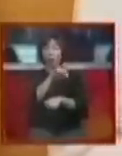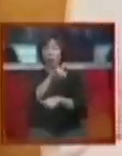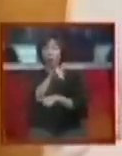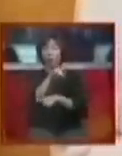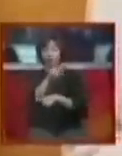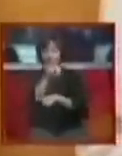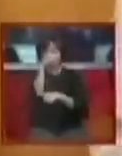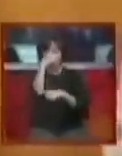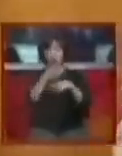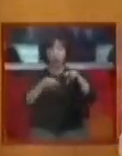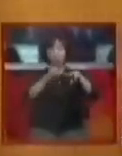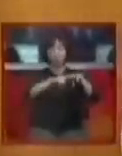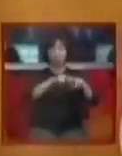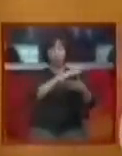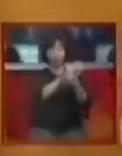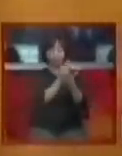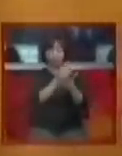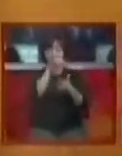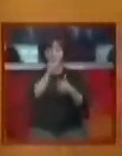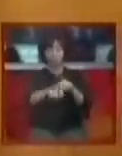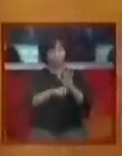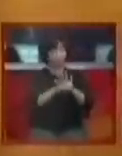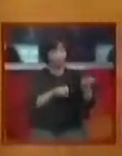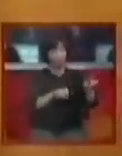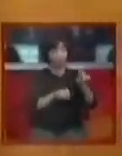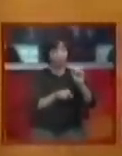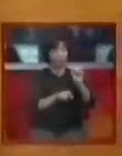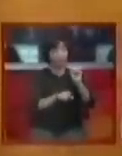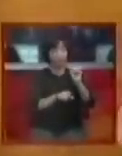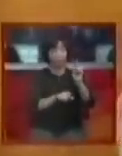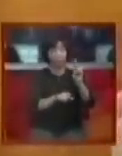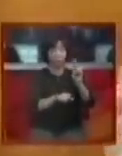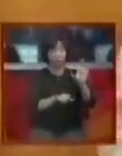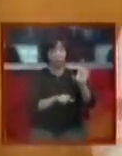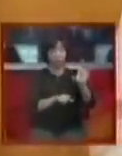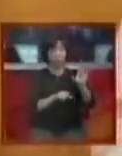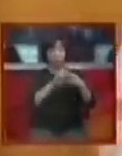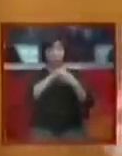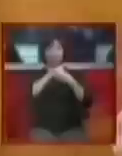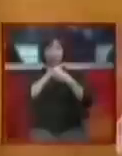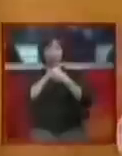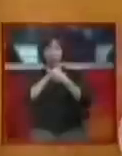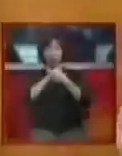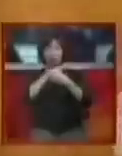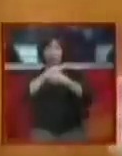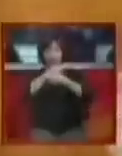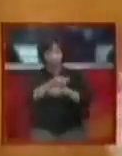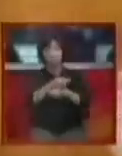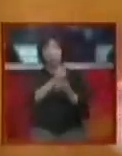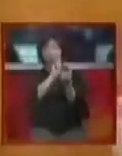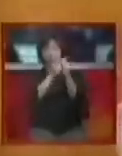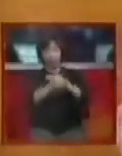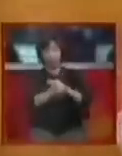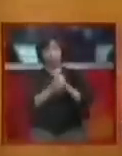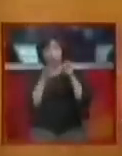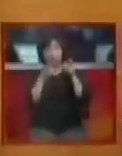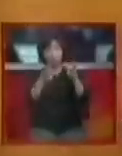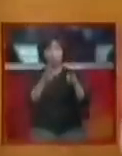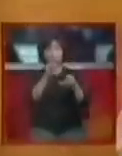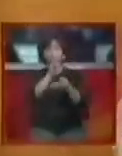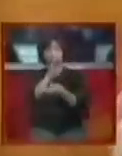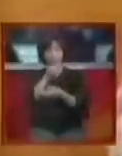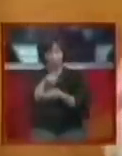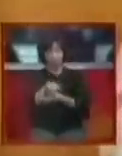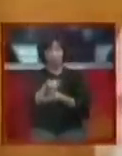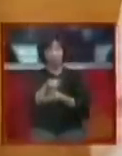Kailangan ipatupad ang napagkasunduang SUC Reform Roadmap ng CHED at ng kaukulang mga state